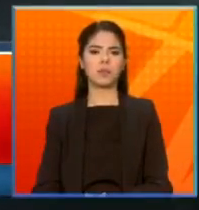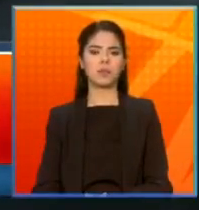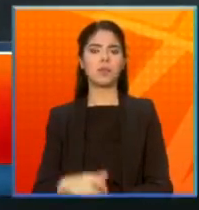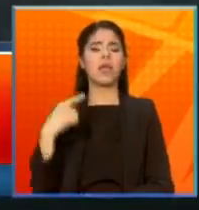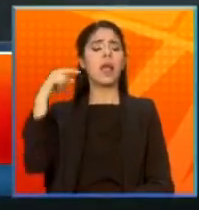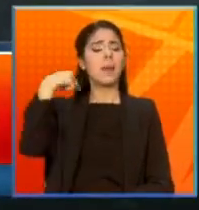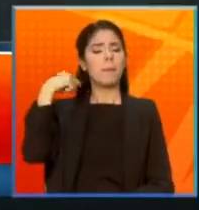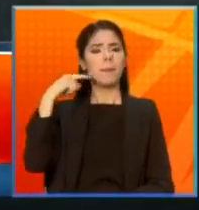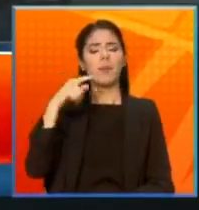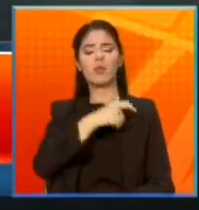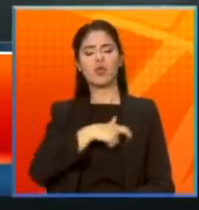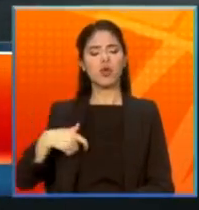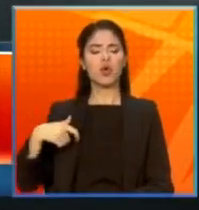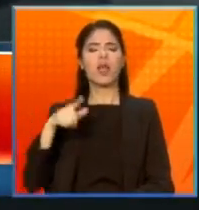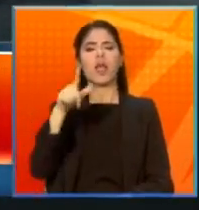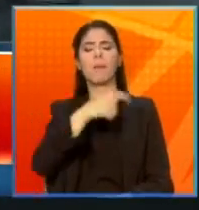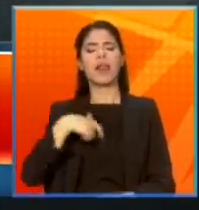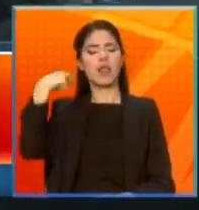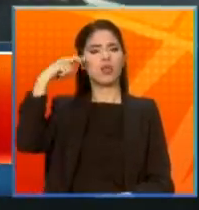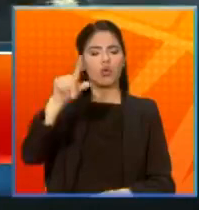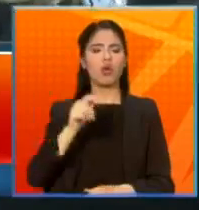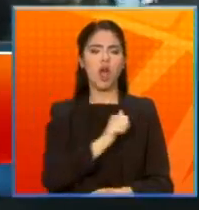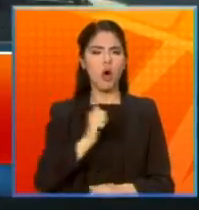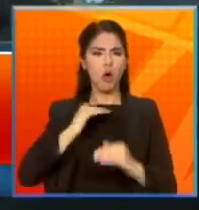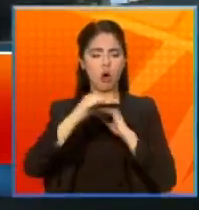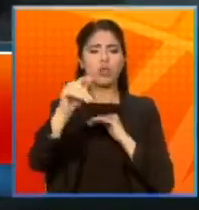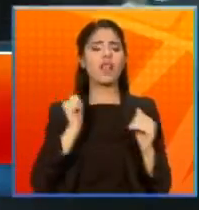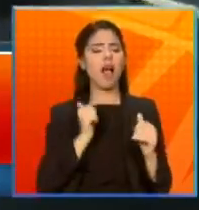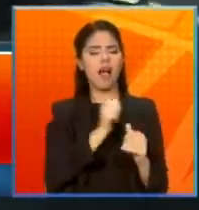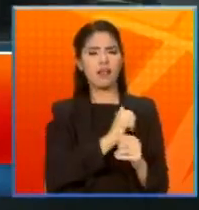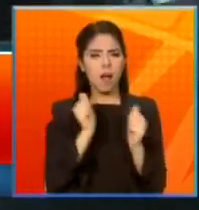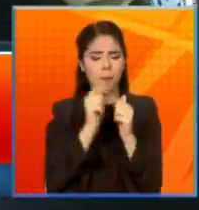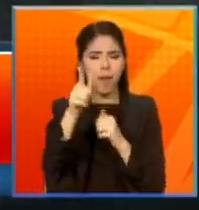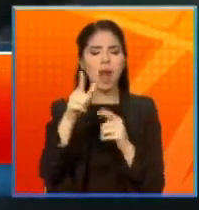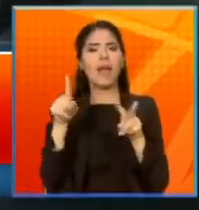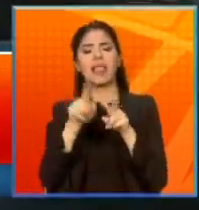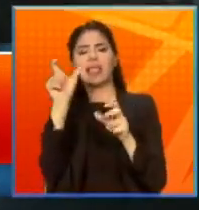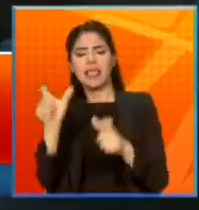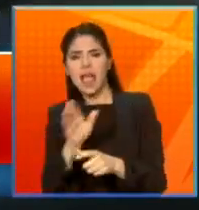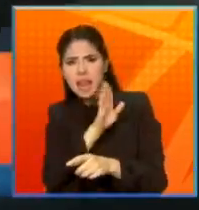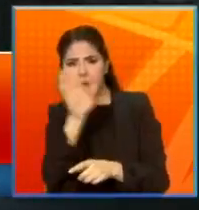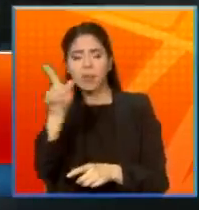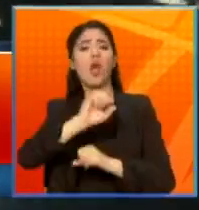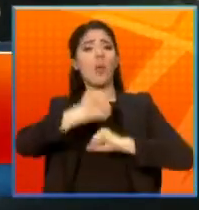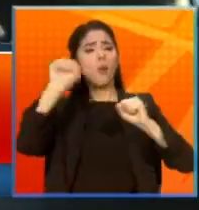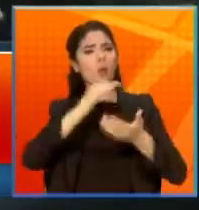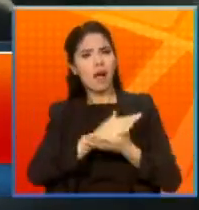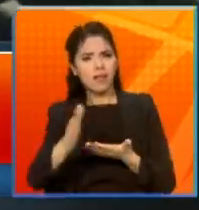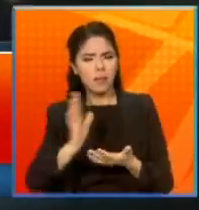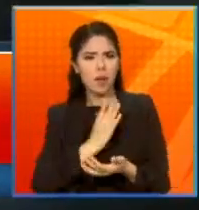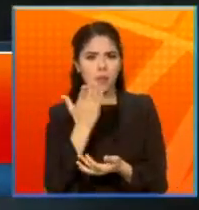Milli Suriye Ordusu askerleriyle birlikte şu an Neyrap'a doğru ilerliyoruz. Bombardıman devam